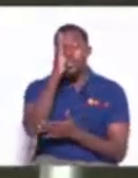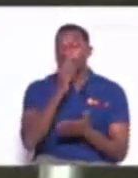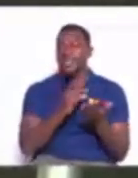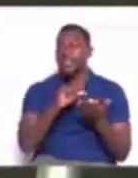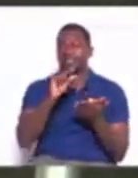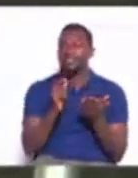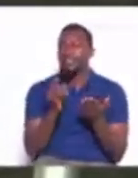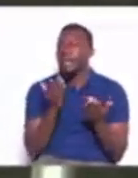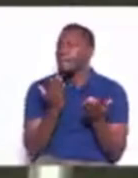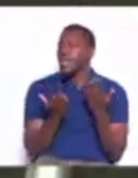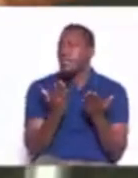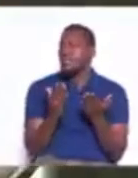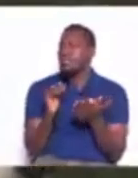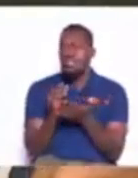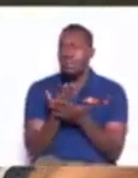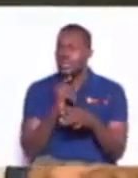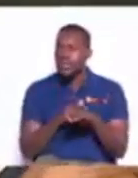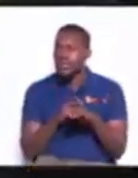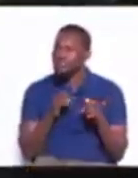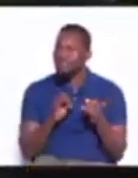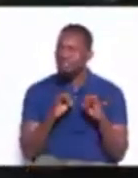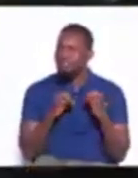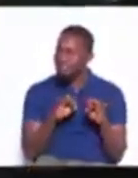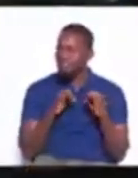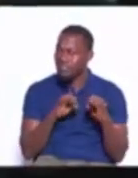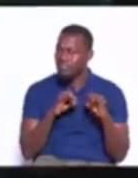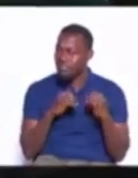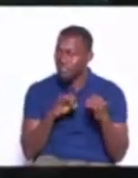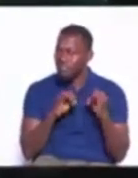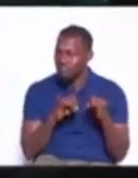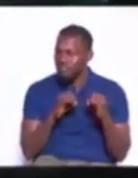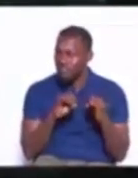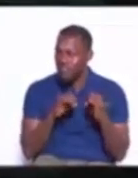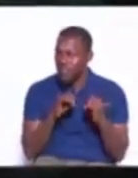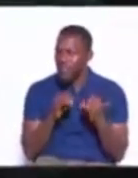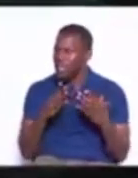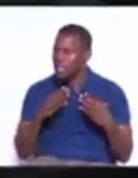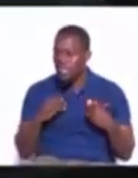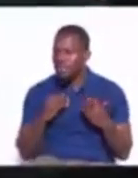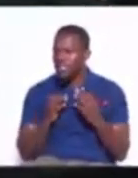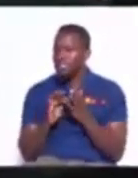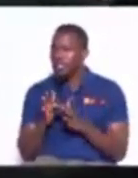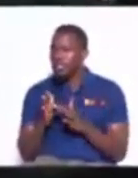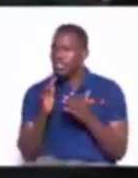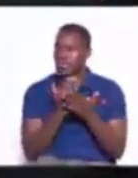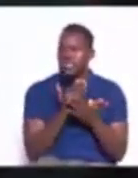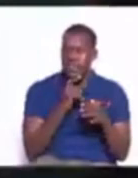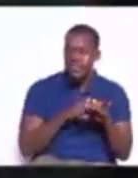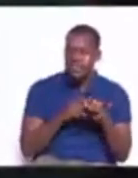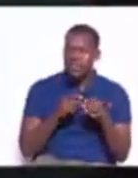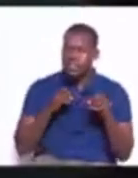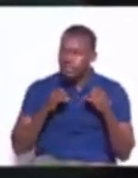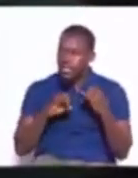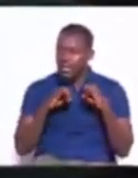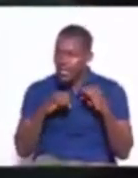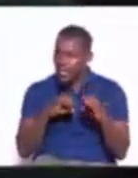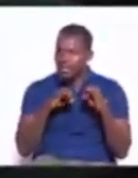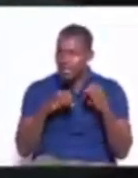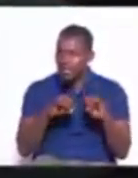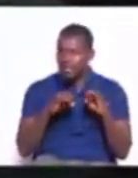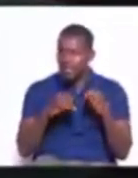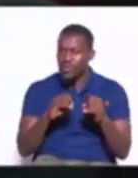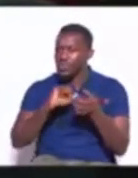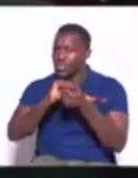umejaribu kumtii Mungu kwa nguvu zako umeshindwa. Njoo kwenye maombi hapa. Hiyo nguvu ya ushindi utapewa na